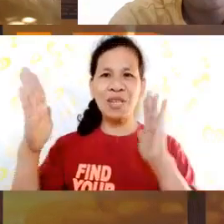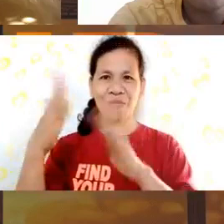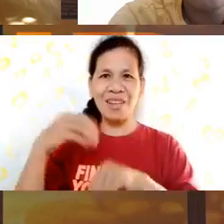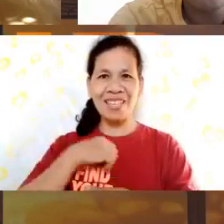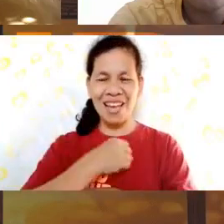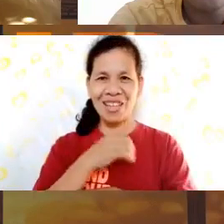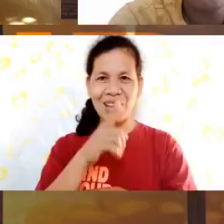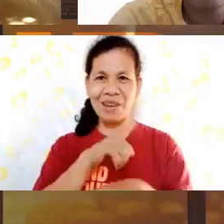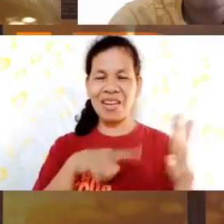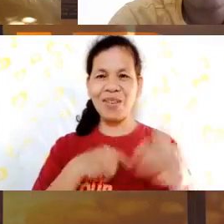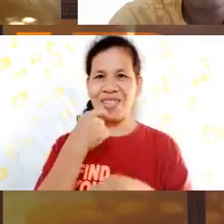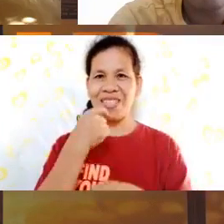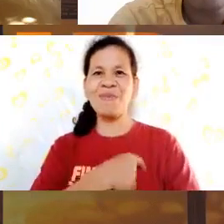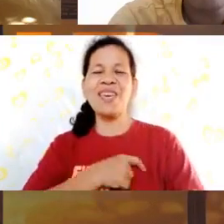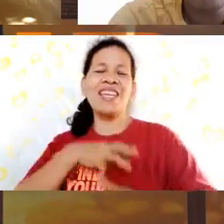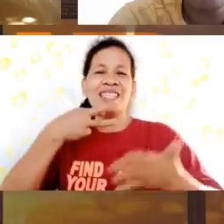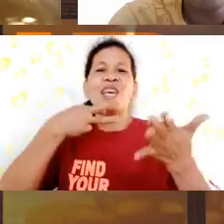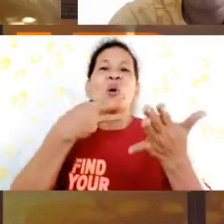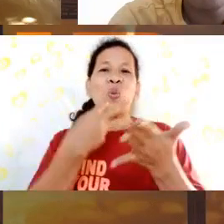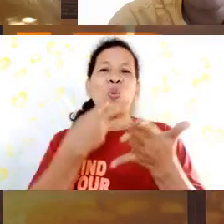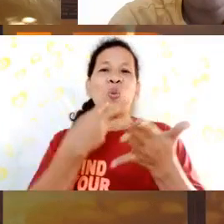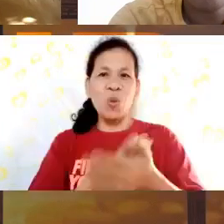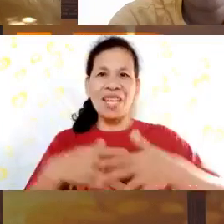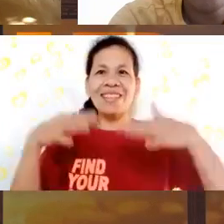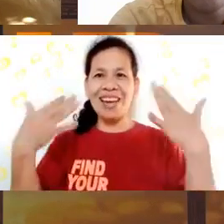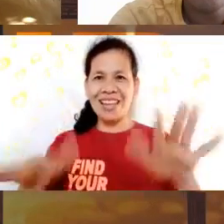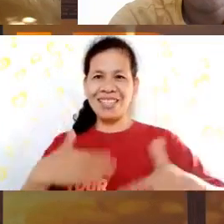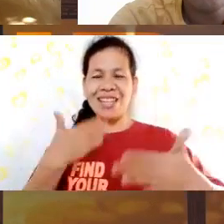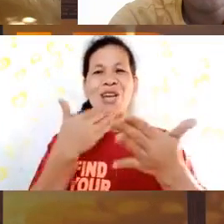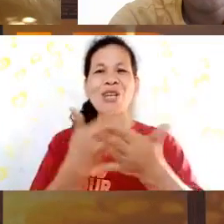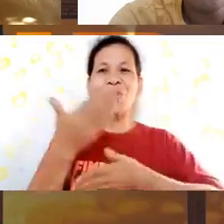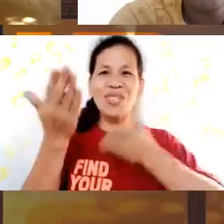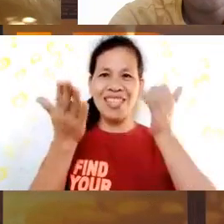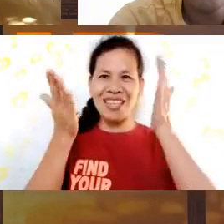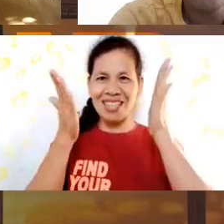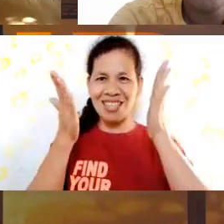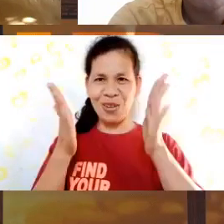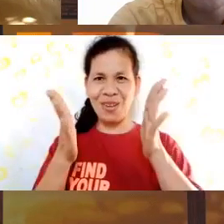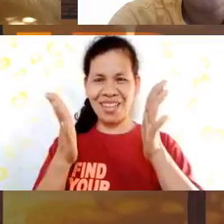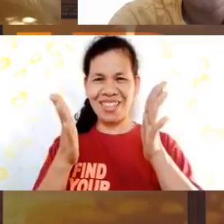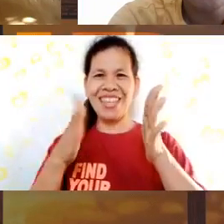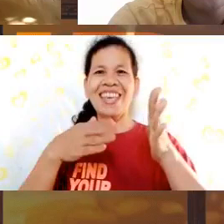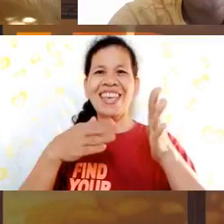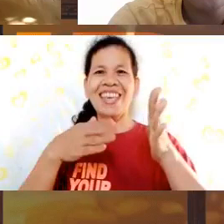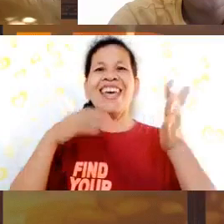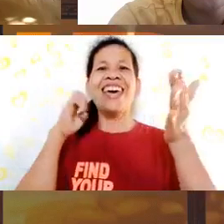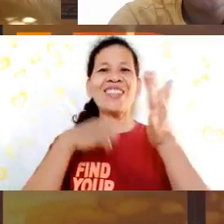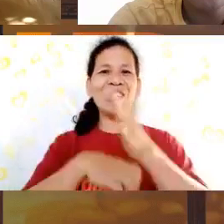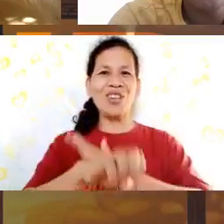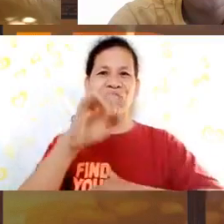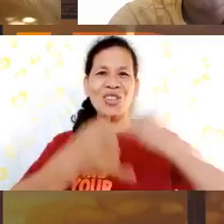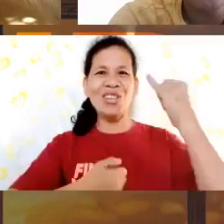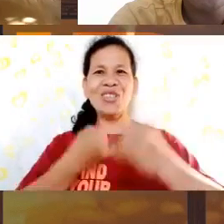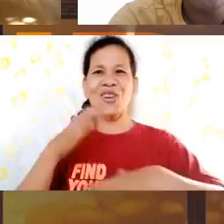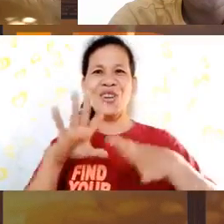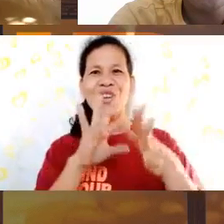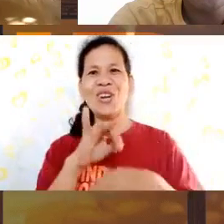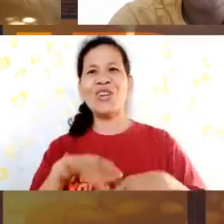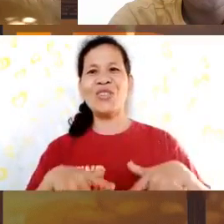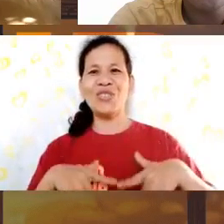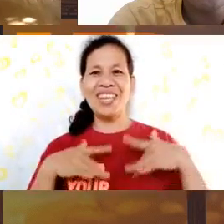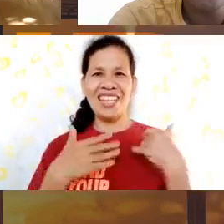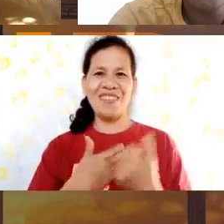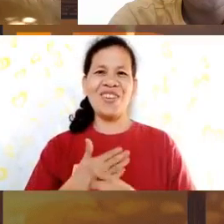ay humarap na sa ating Panginoon, sasabihin is, well done, good servant. Enter the